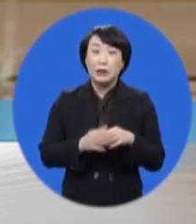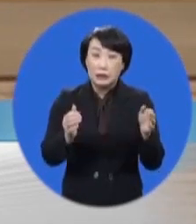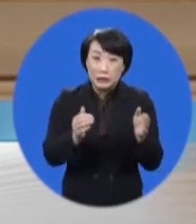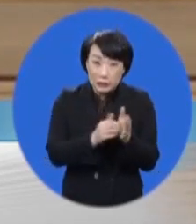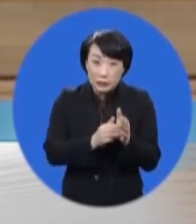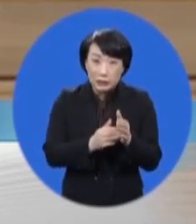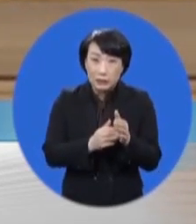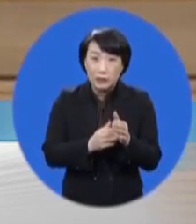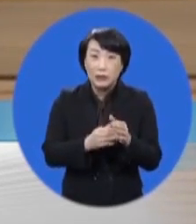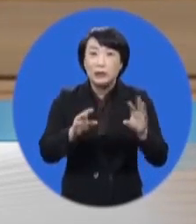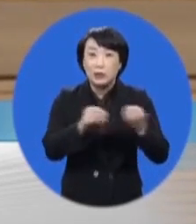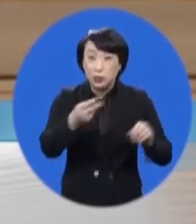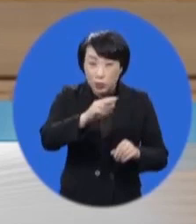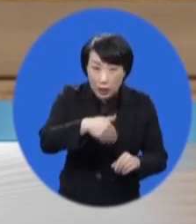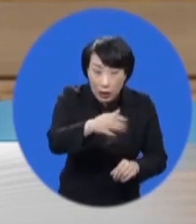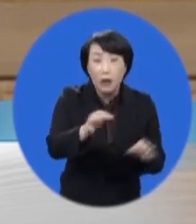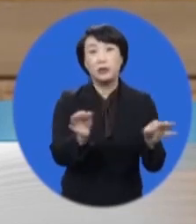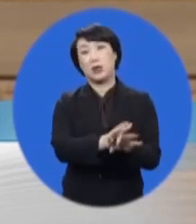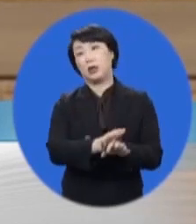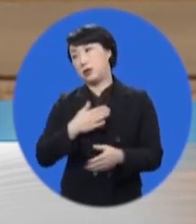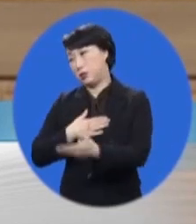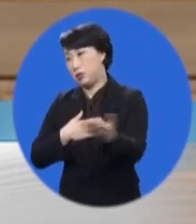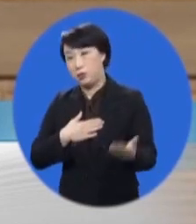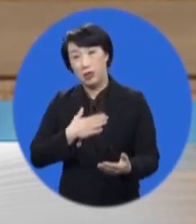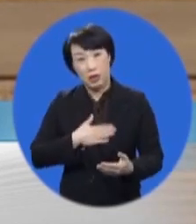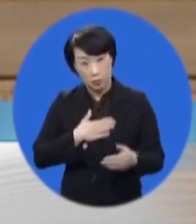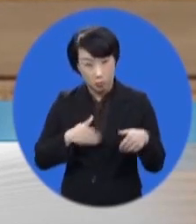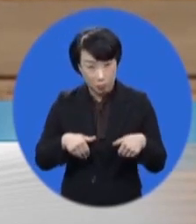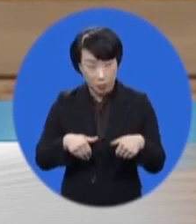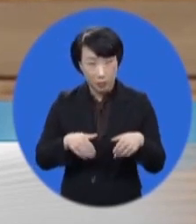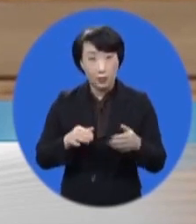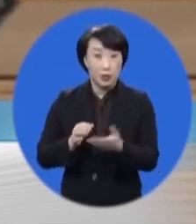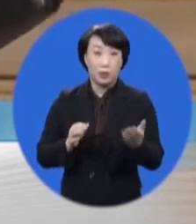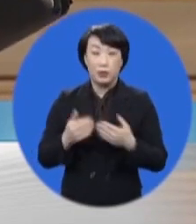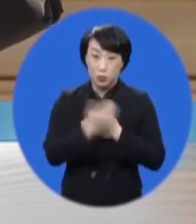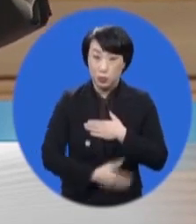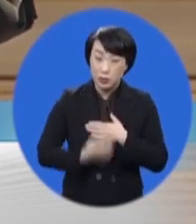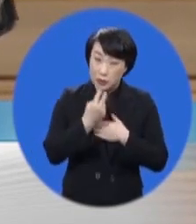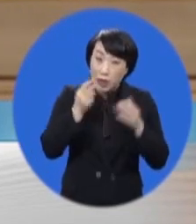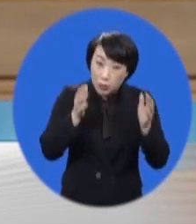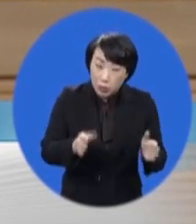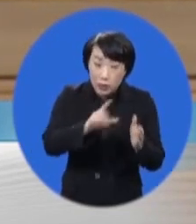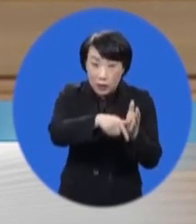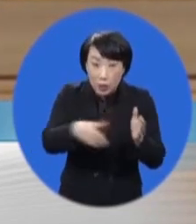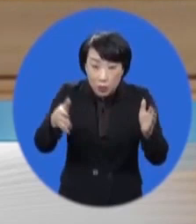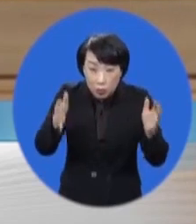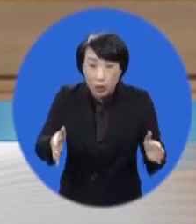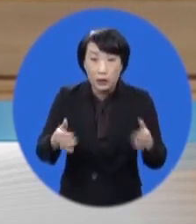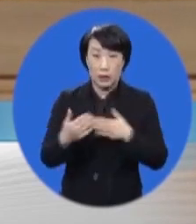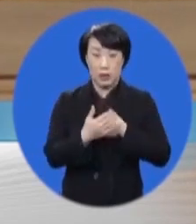먼지로 사라진다는 사실을 우리가 잘 알 때 이 육신의 때 세월을